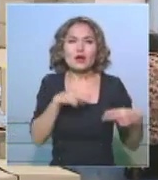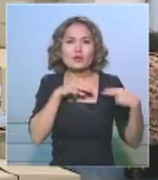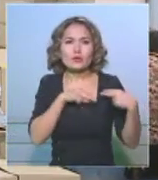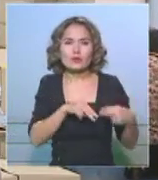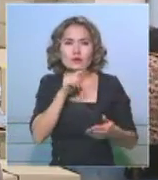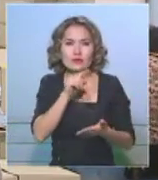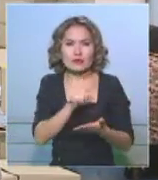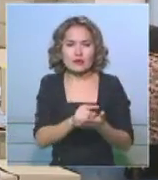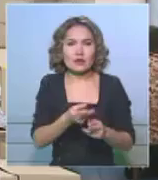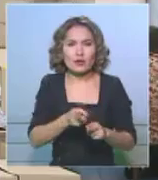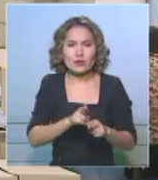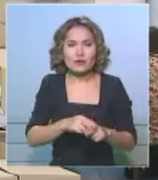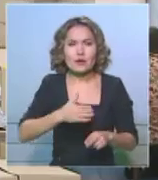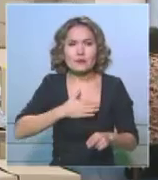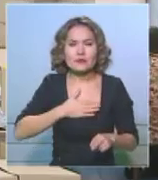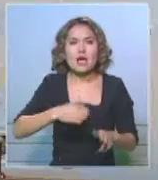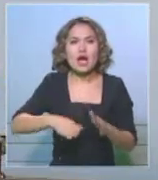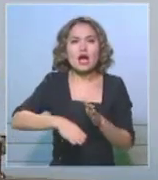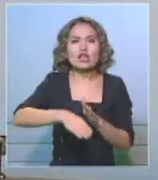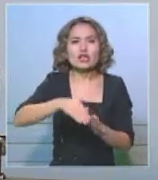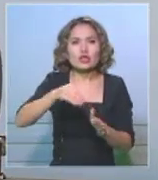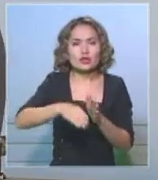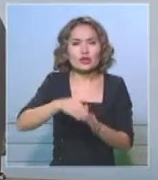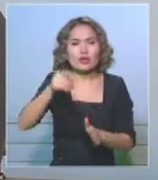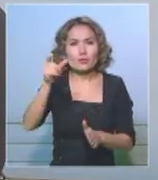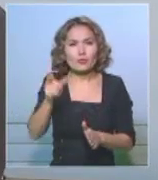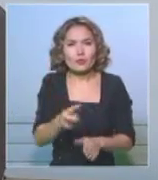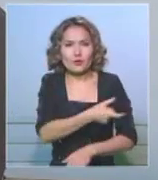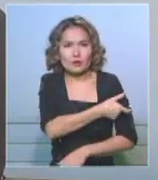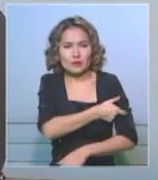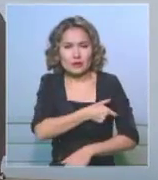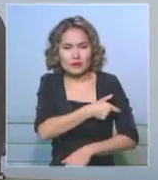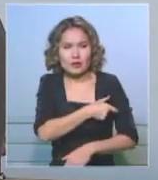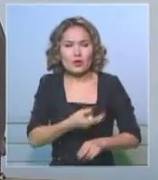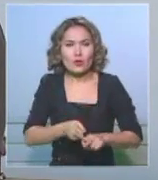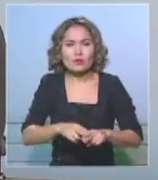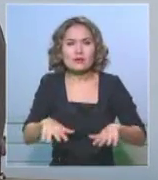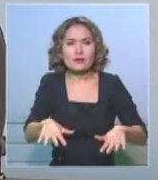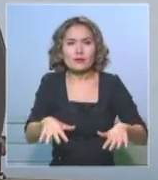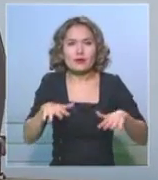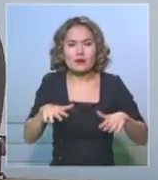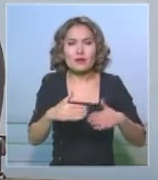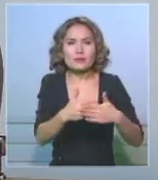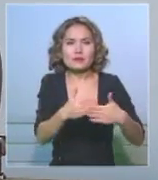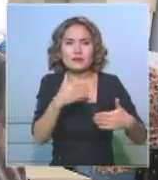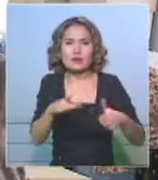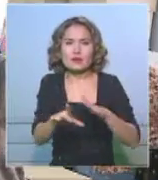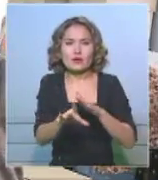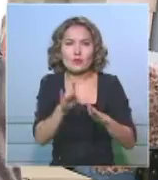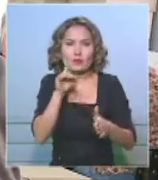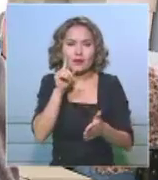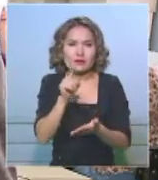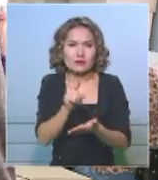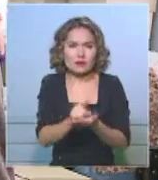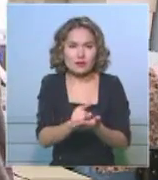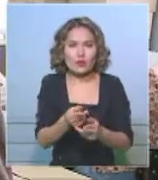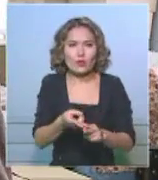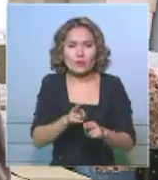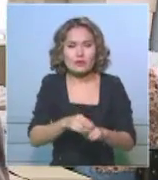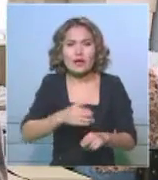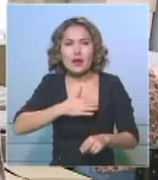осы бағытта осы депутаттардың көзқарасында үлкен осыған байланысты сол жаңалықтар болады. Мәселені